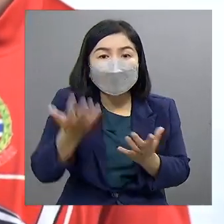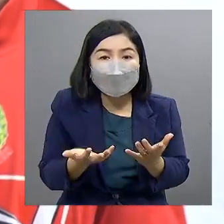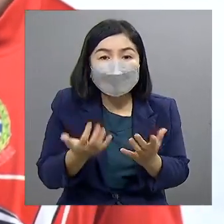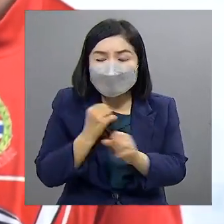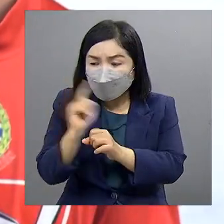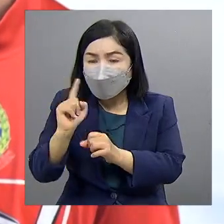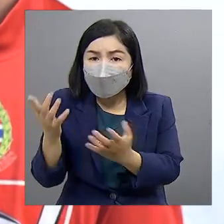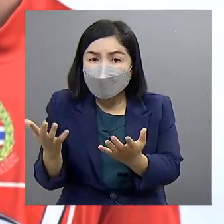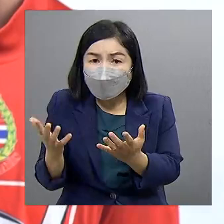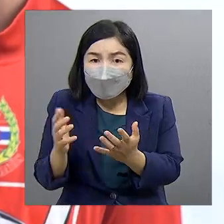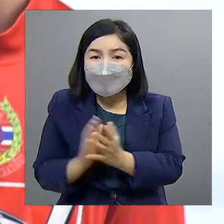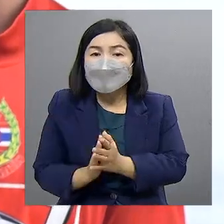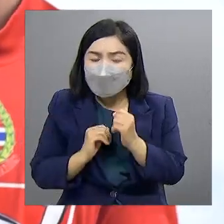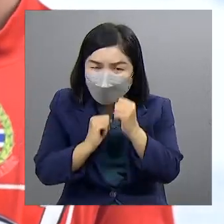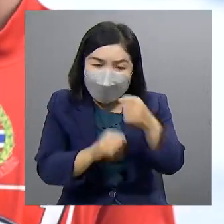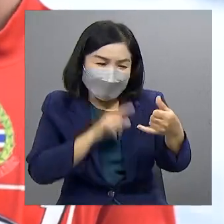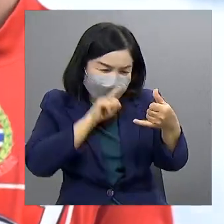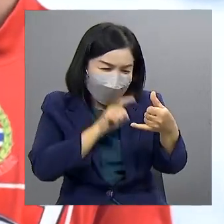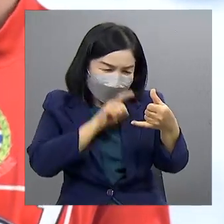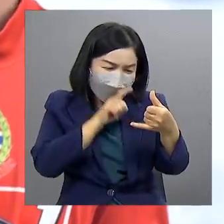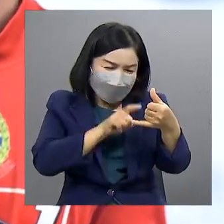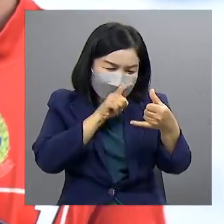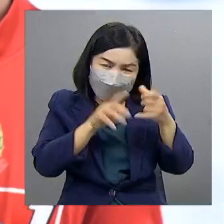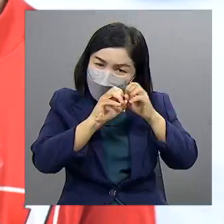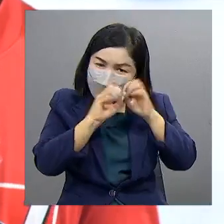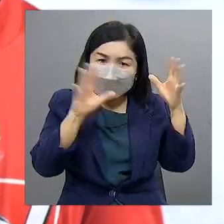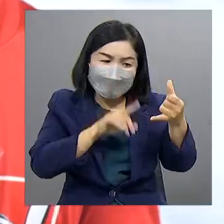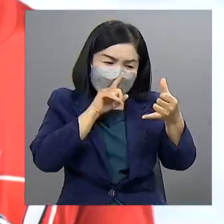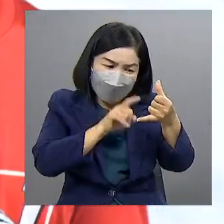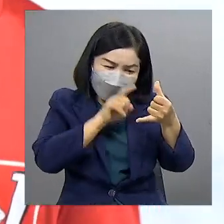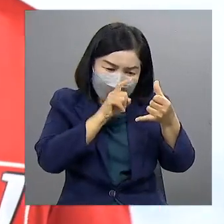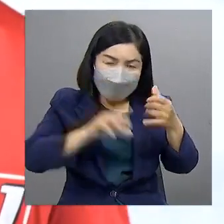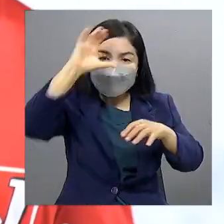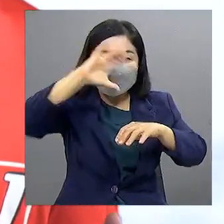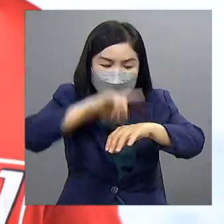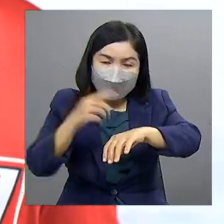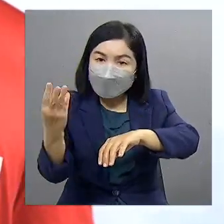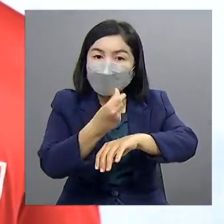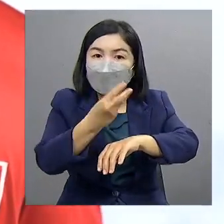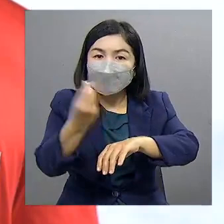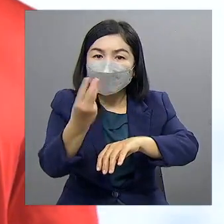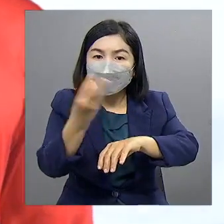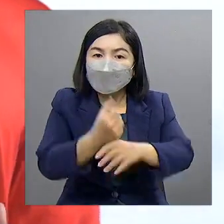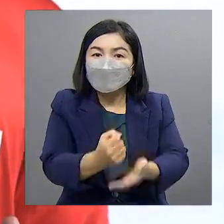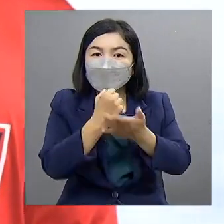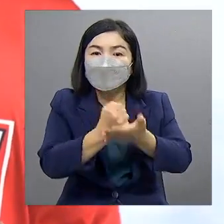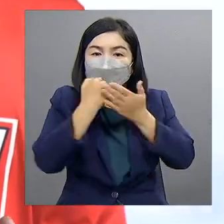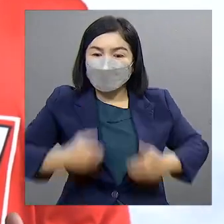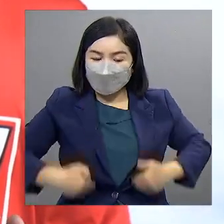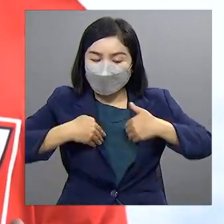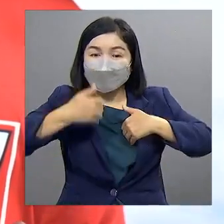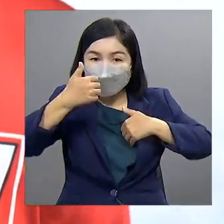จนกว่าจะได้ข้อมูลที่ชัดเจนครับเพื่อในการที่ค้นหาที่รวดเร็วเพื่อที่จะเอาเขาขึ้นมาไม่ว่า